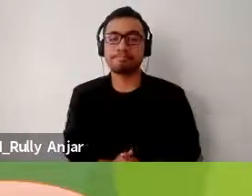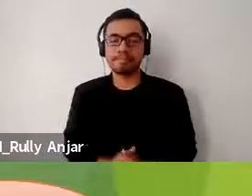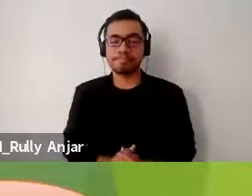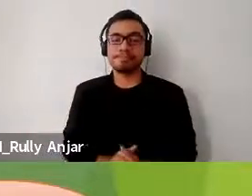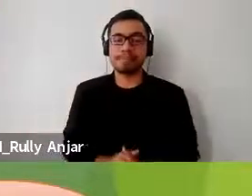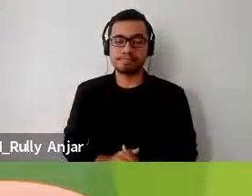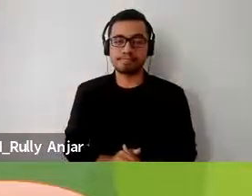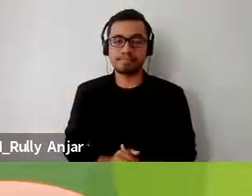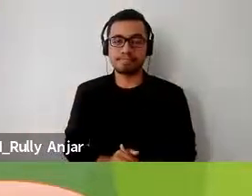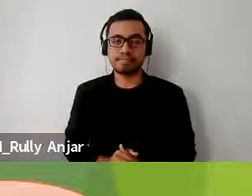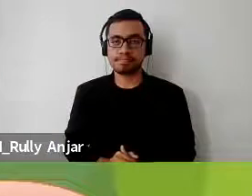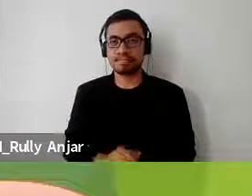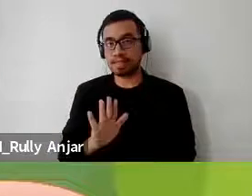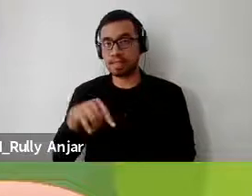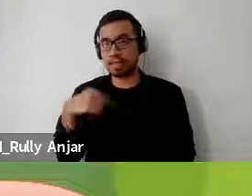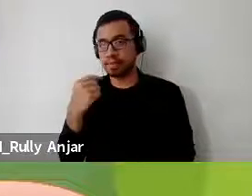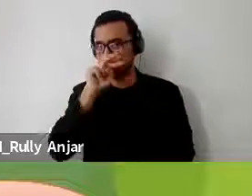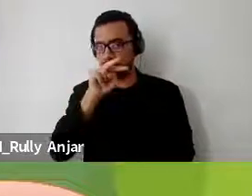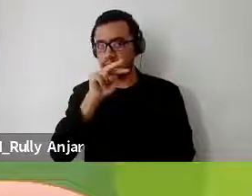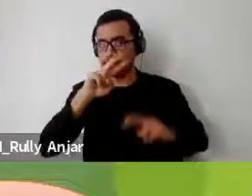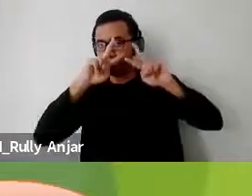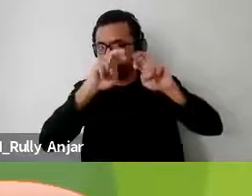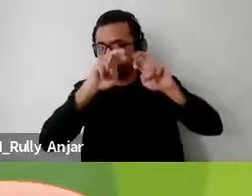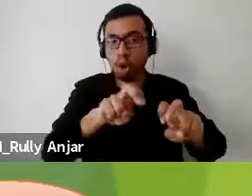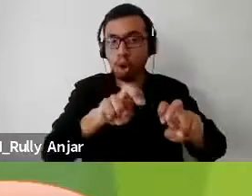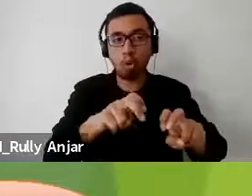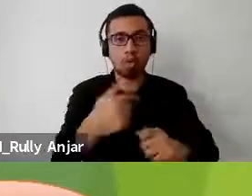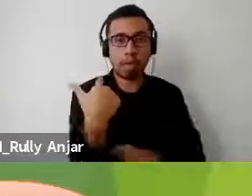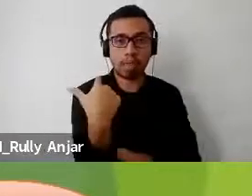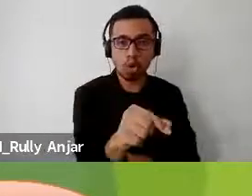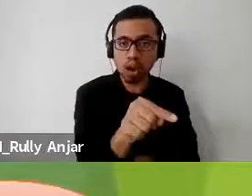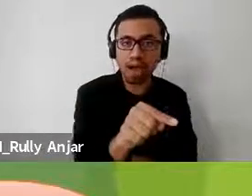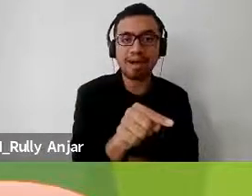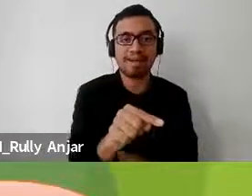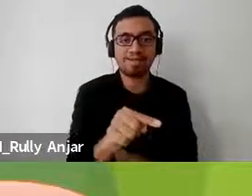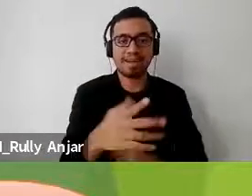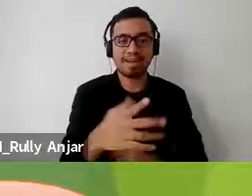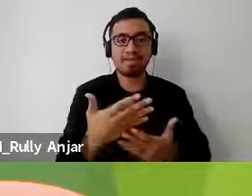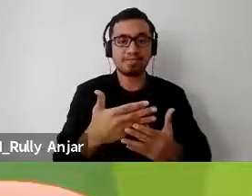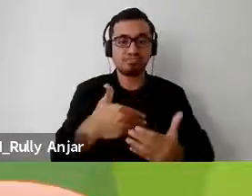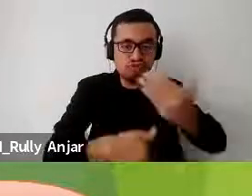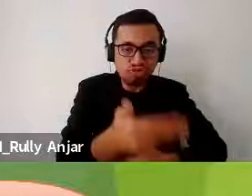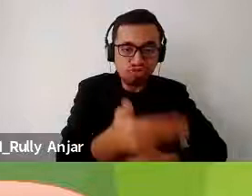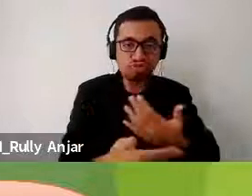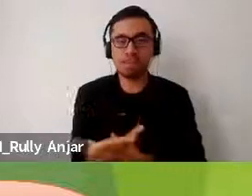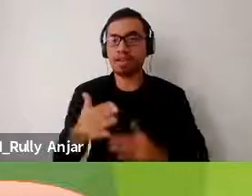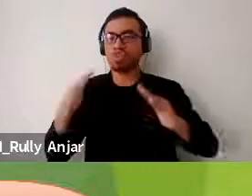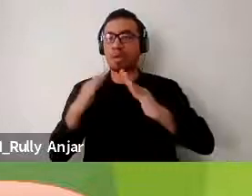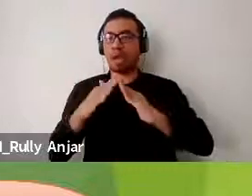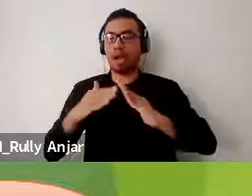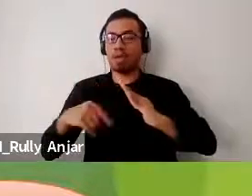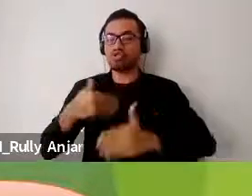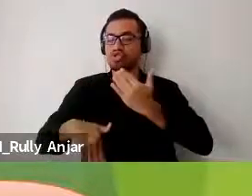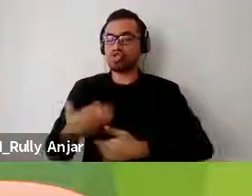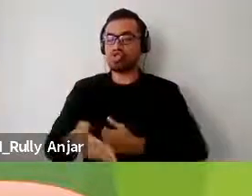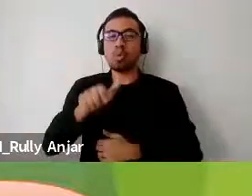yang produksinya bisa dikerjakan oleh masyarakat di rumah. Jadi jadikan mereka, pekerja mereka adalah home worker,